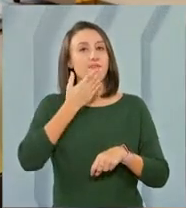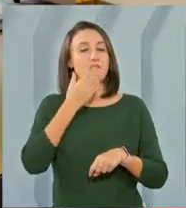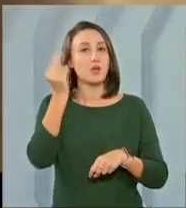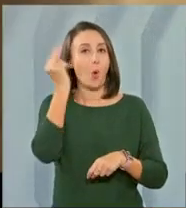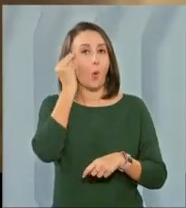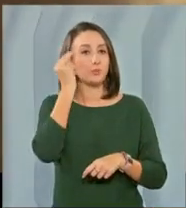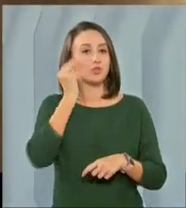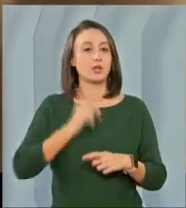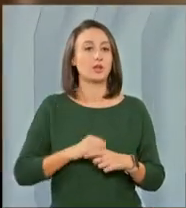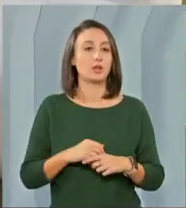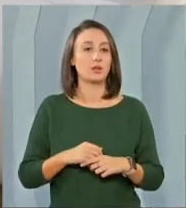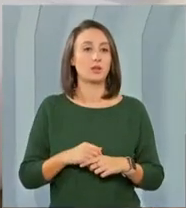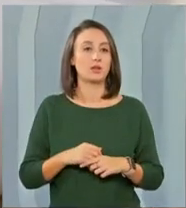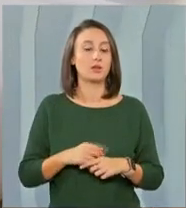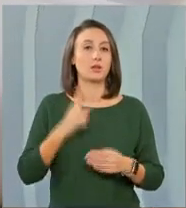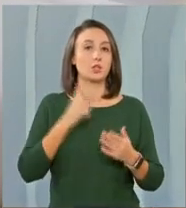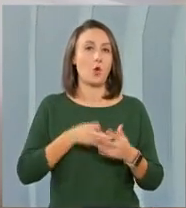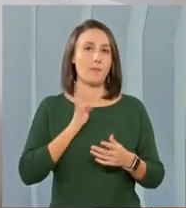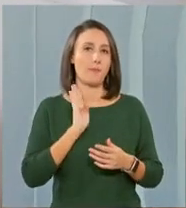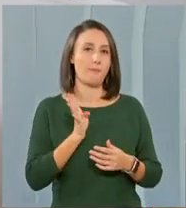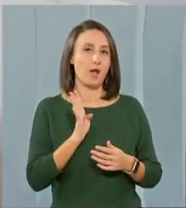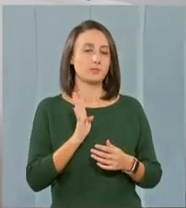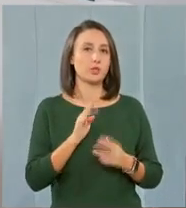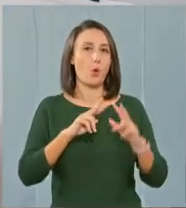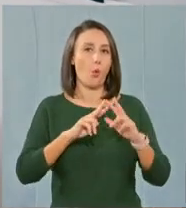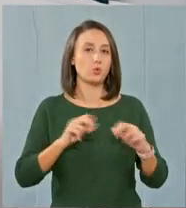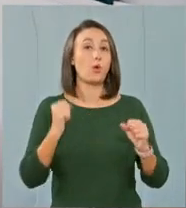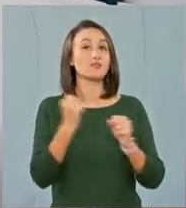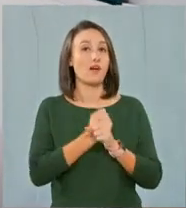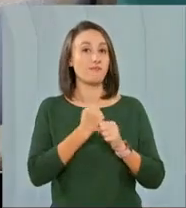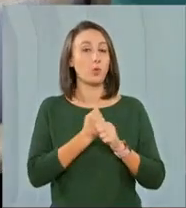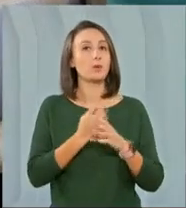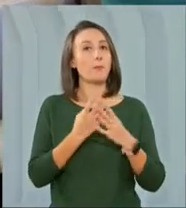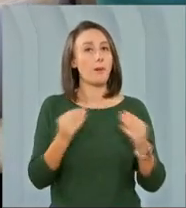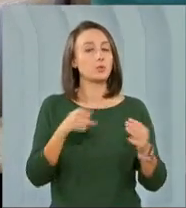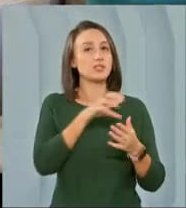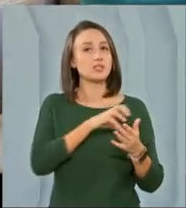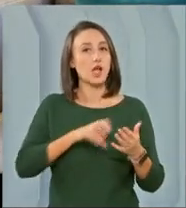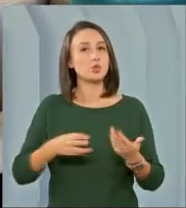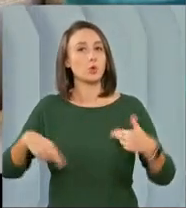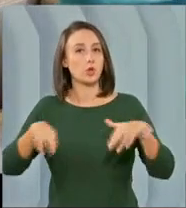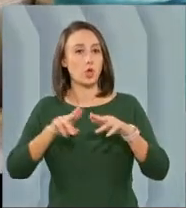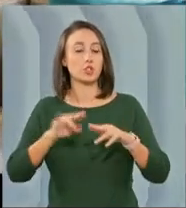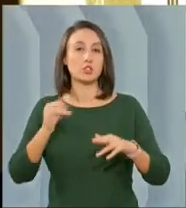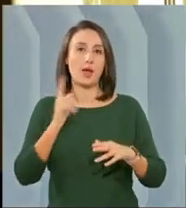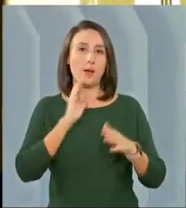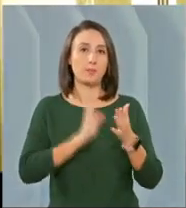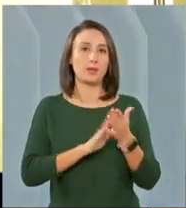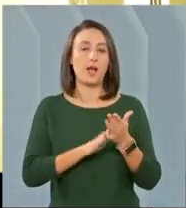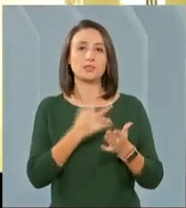obicei. Vorbim de 2014 controle care au fost efectuate în mai multe stațiuni din țara noastră și au fost